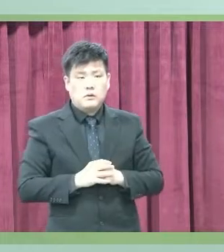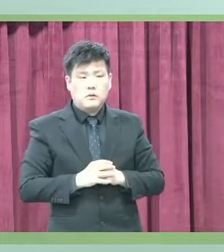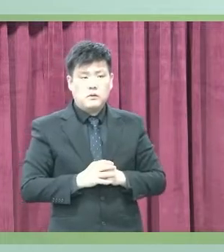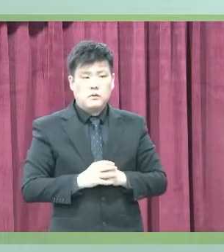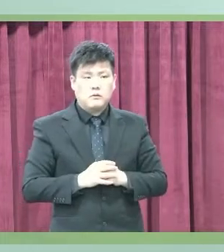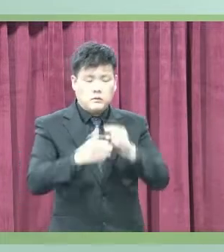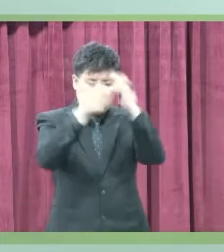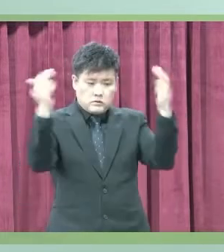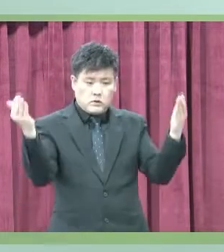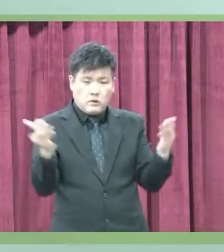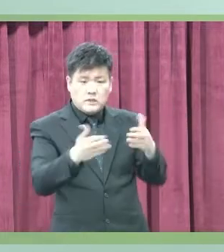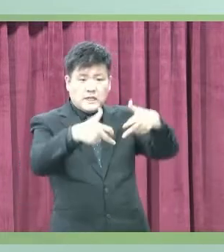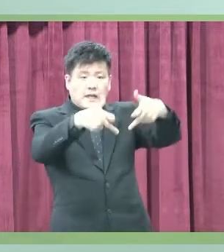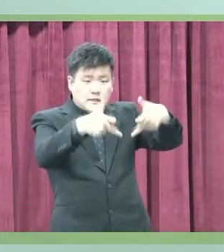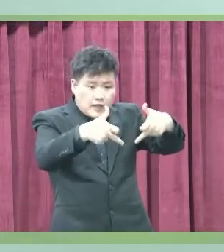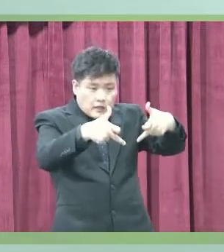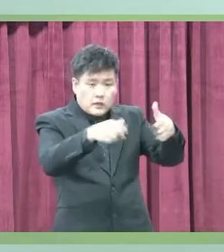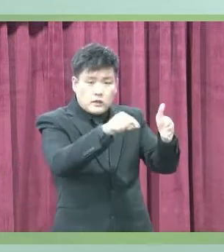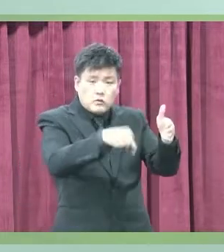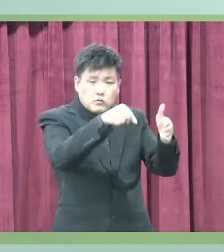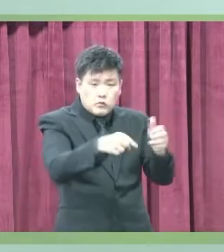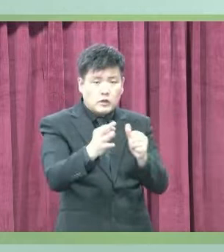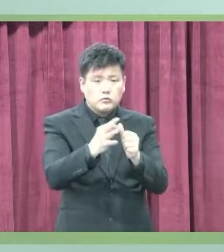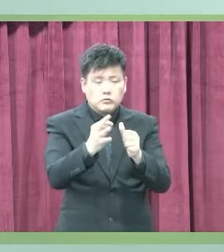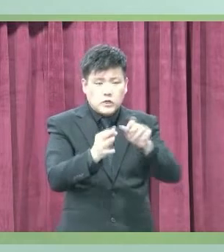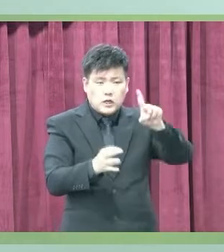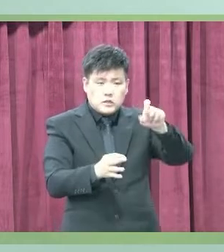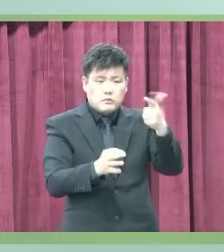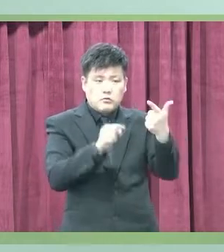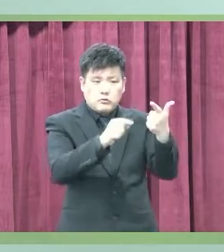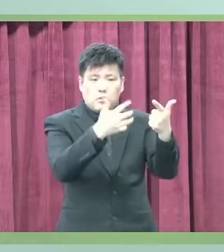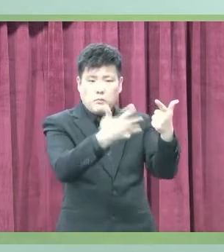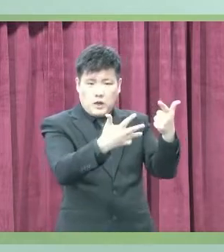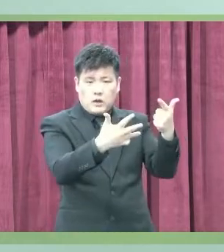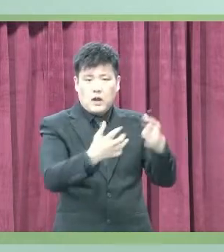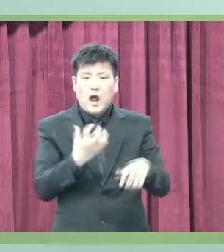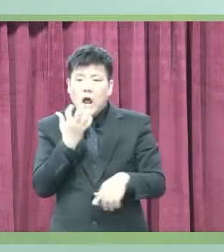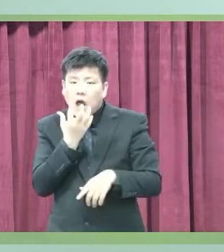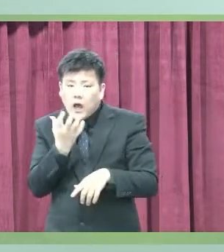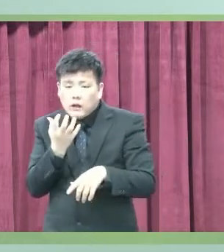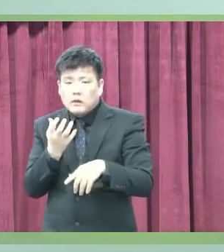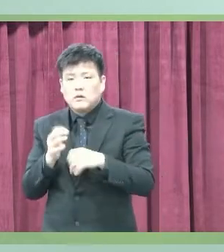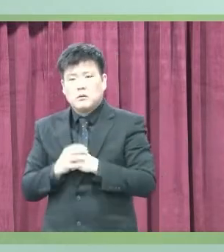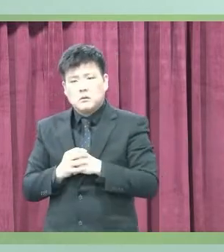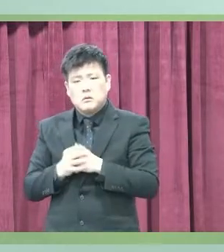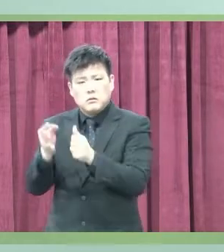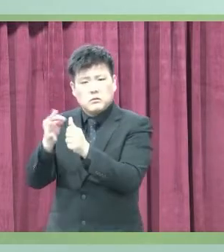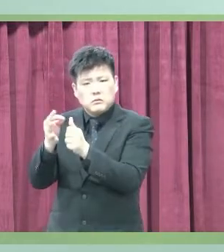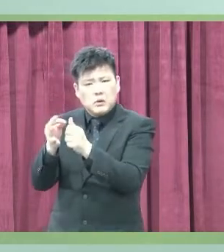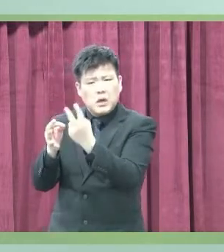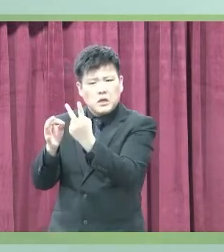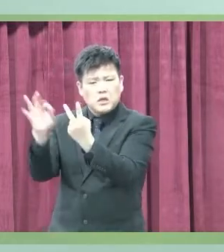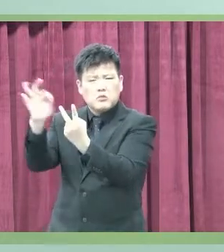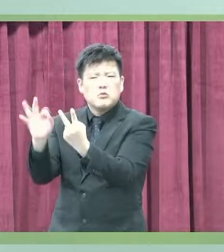전체 장애인의 16.8%를 차지하고 있고 비장애인 같은 경우는 2%에도 미치지 못하고 있기